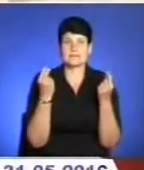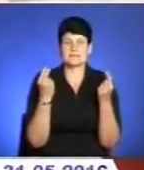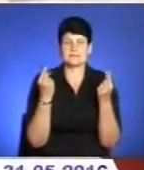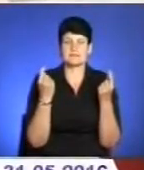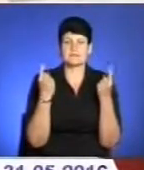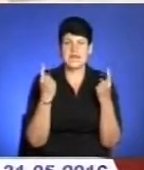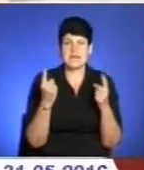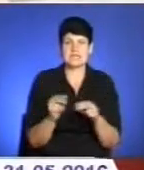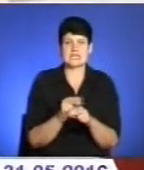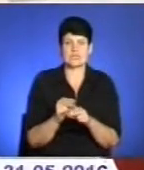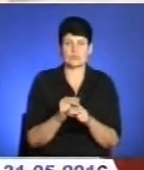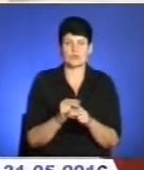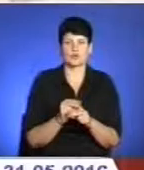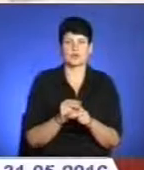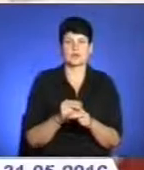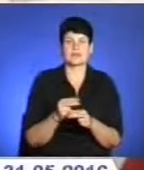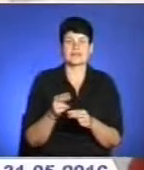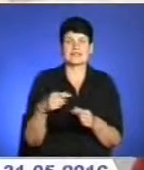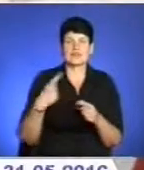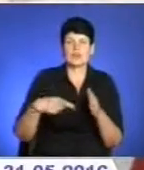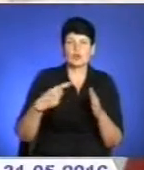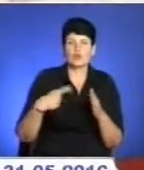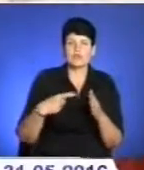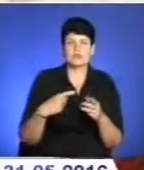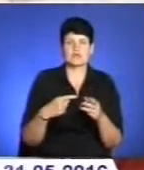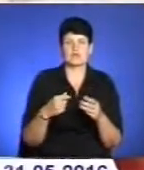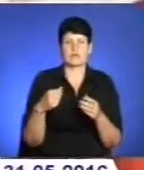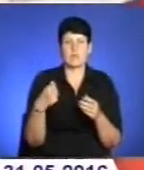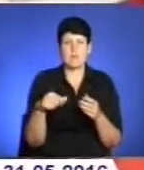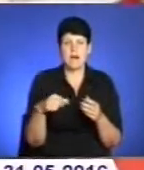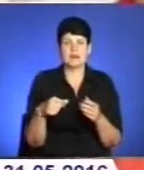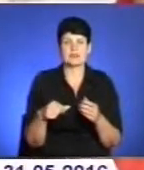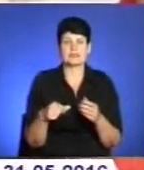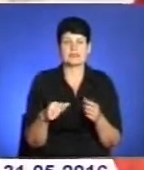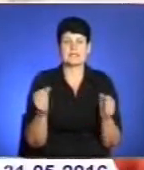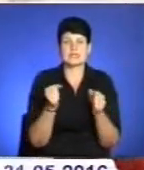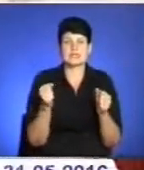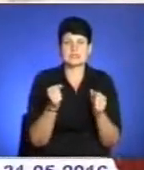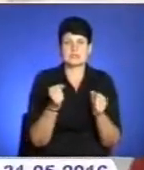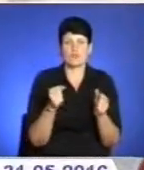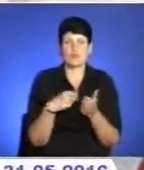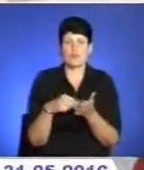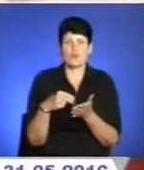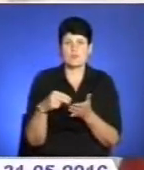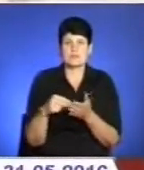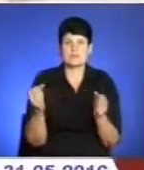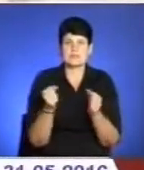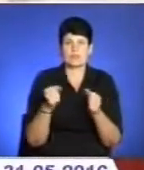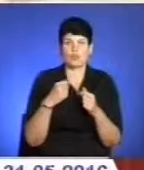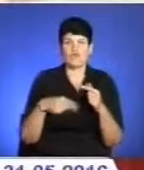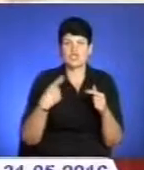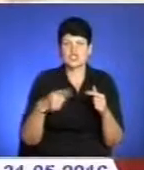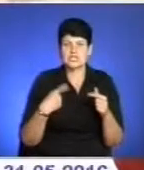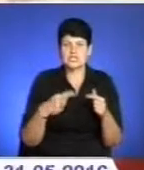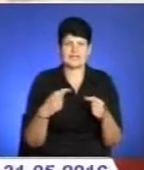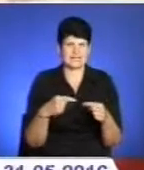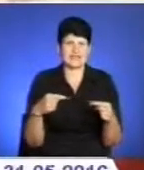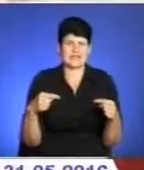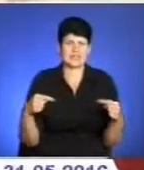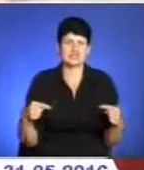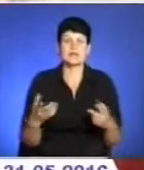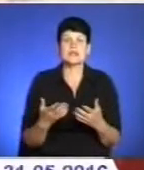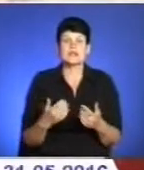кузовів, двигунів, паливних апаратур і на зиму придбати зимові шини і таке інше. Тобто я зрозумів,